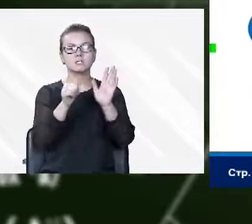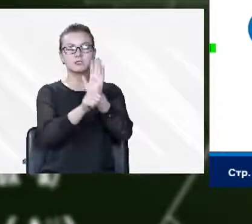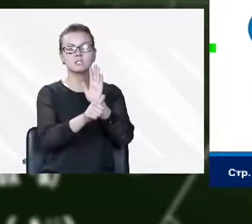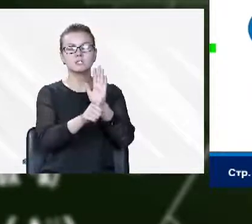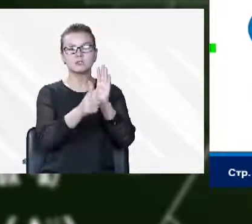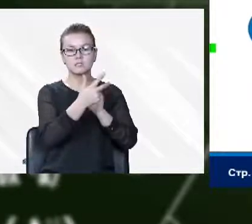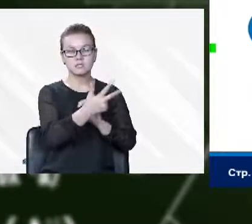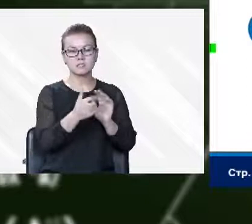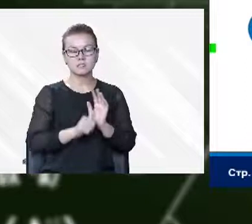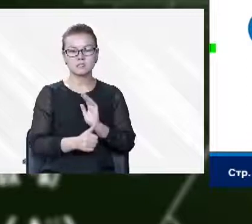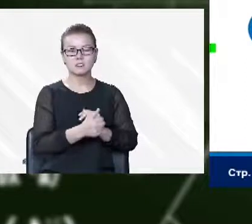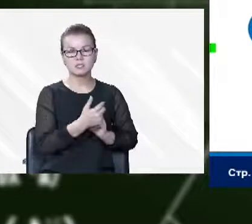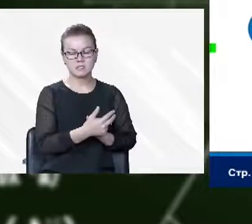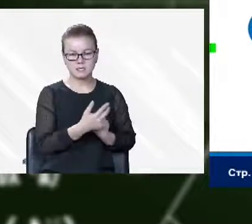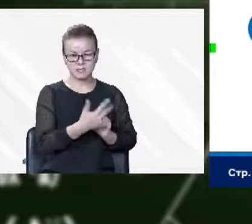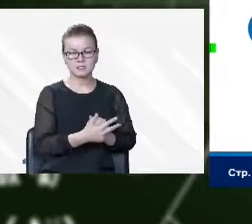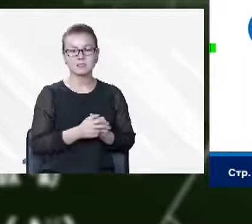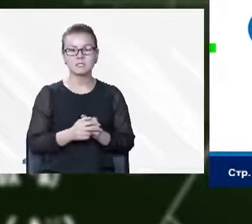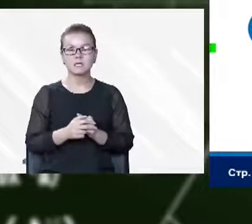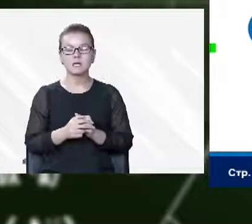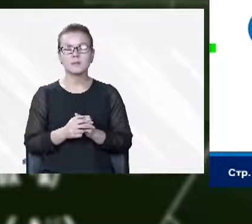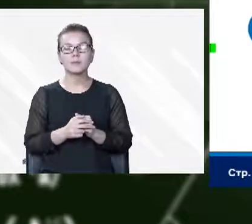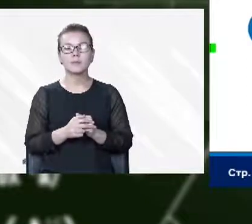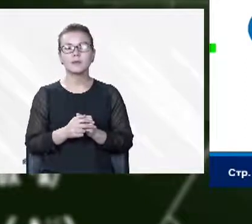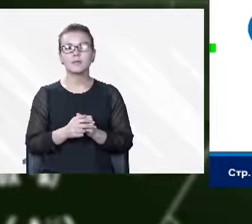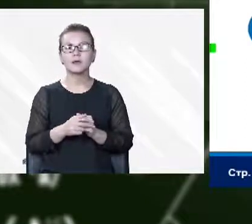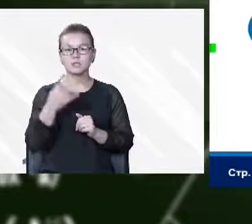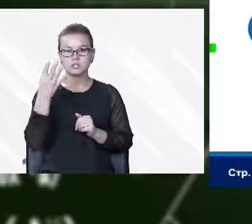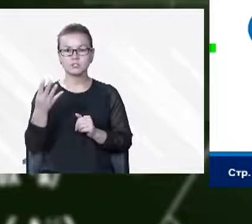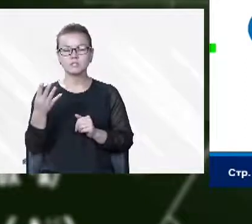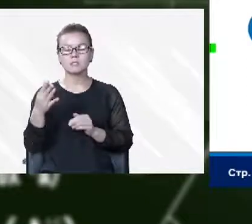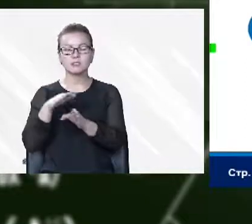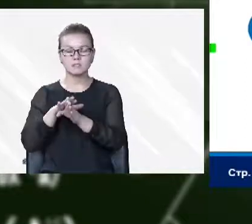4,63 минус 16,63